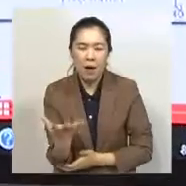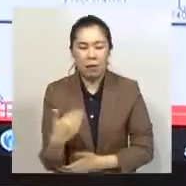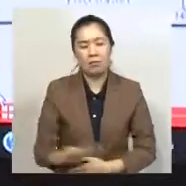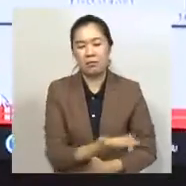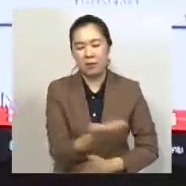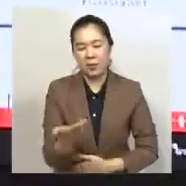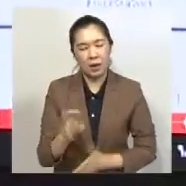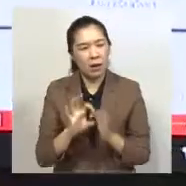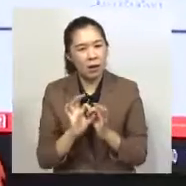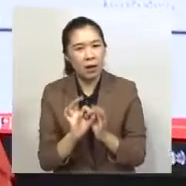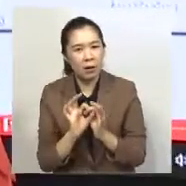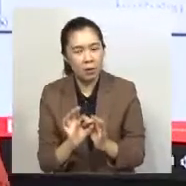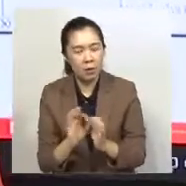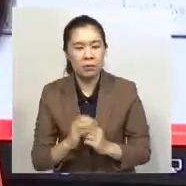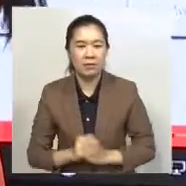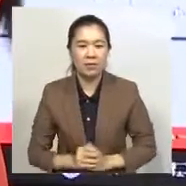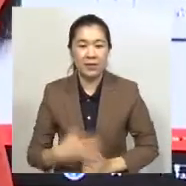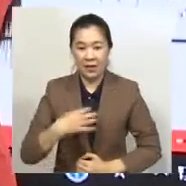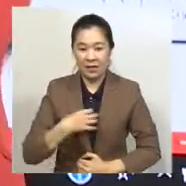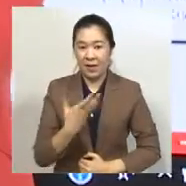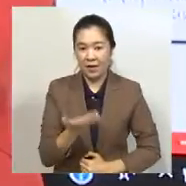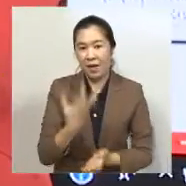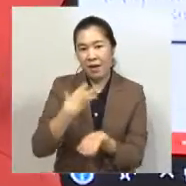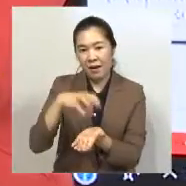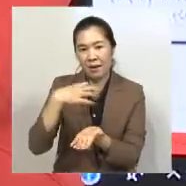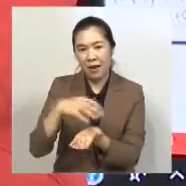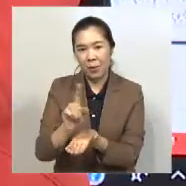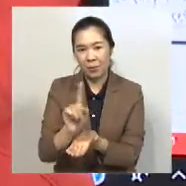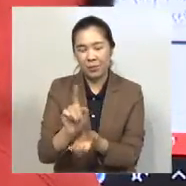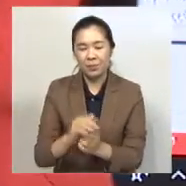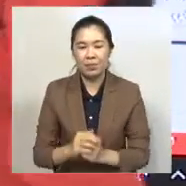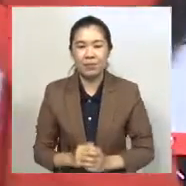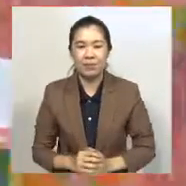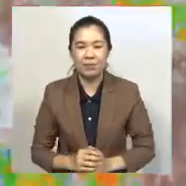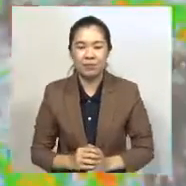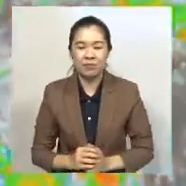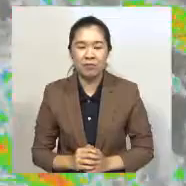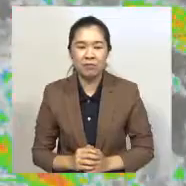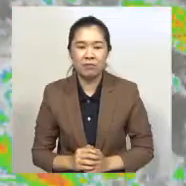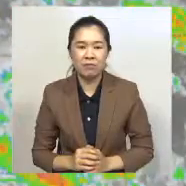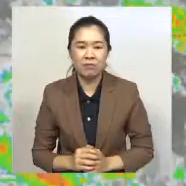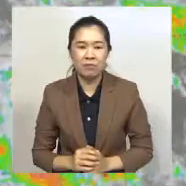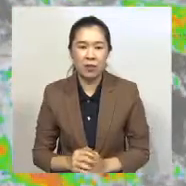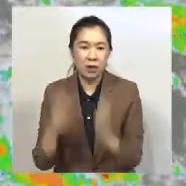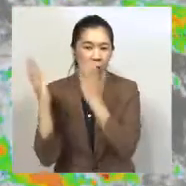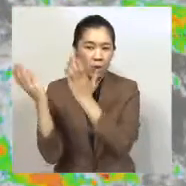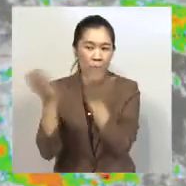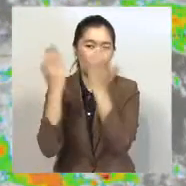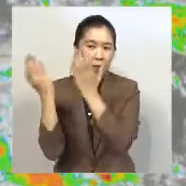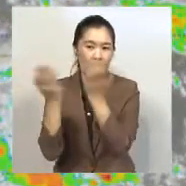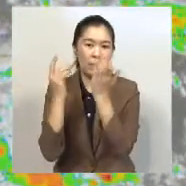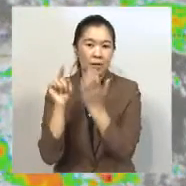ลอยากให้ท่านให้ความกระจ่างในเรื่องนี้หน่อยค่ะ ครับ จะมาถึงบ้านเราไหมคะอีกลูก ลูกนี้ที่พูดถึงเ